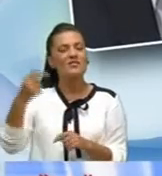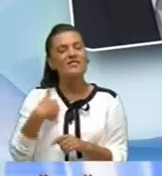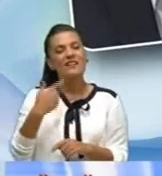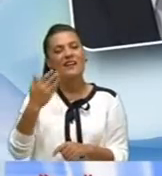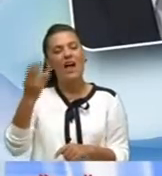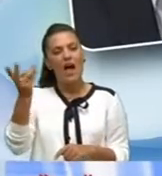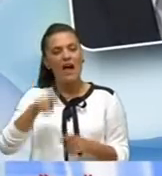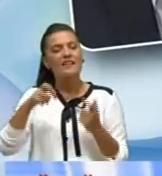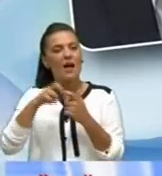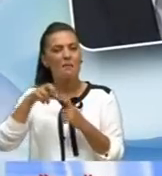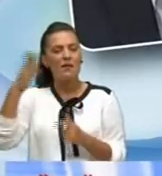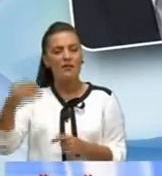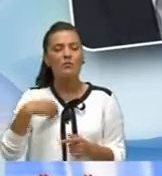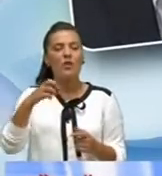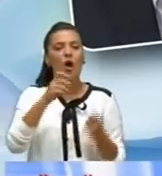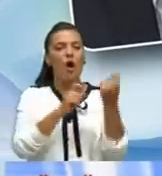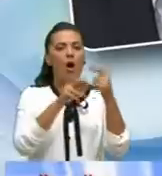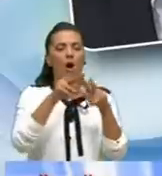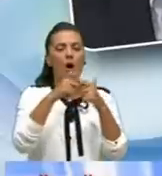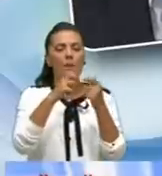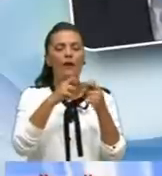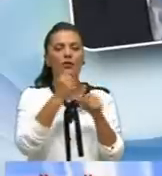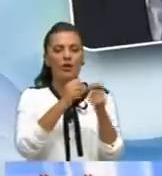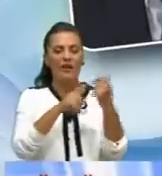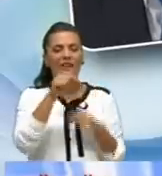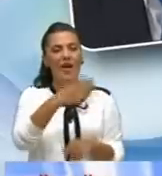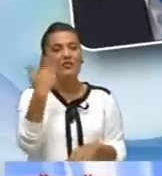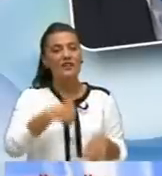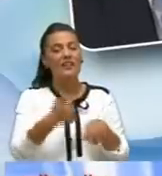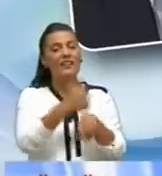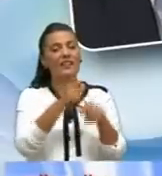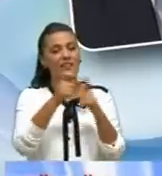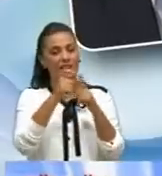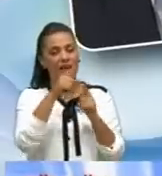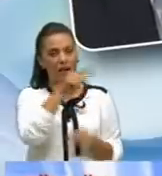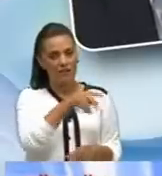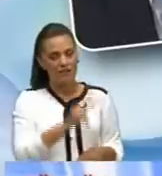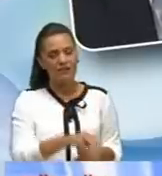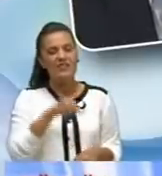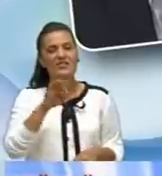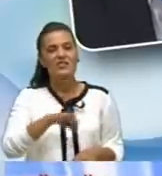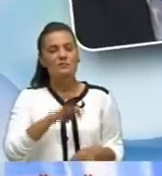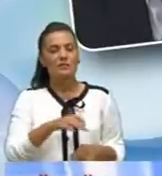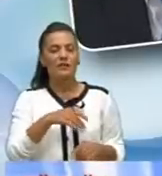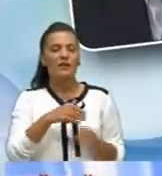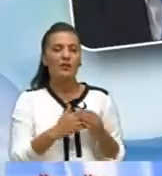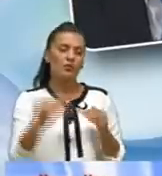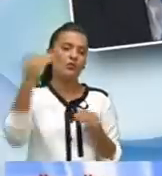rahmetli, Profesör Ömer Gören hocamız o dönemki dekan, şimdiki hidrodinamik kürsüsünün başında.